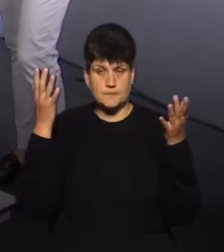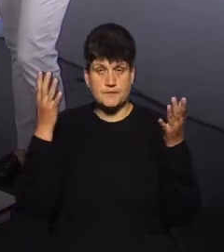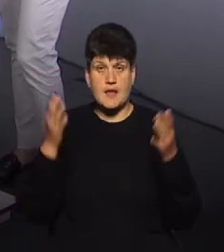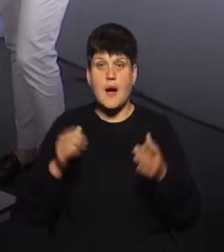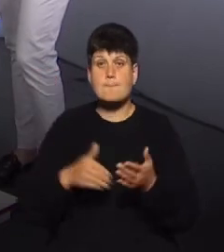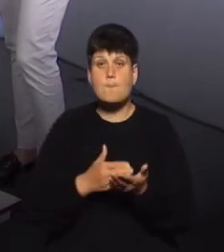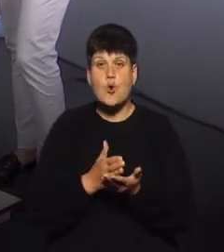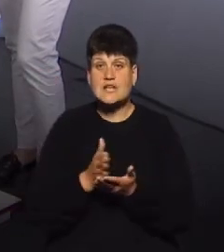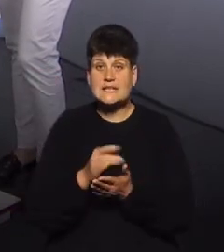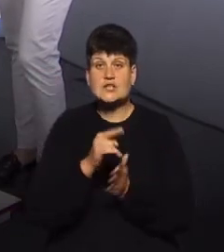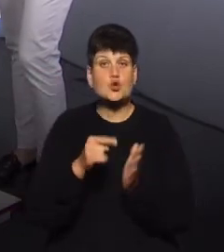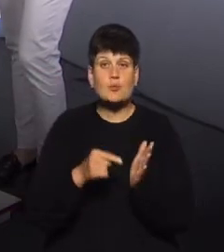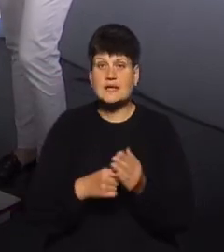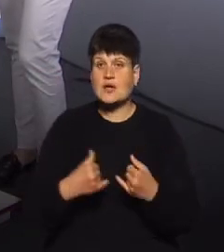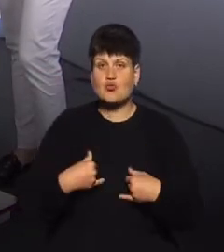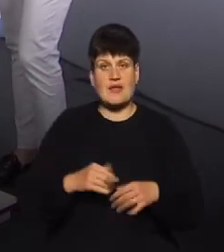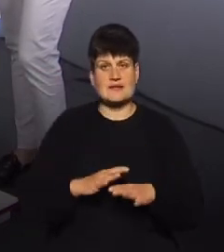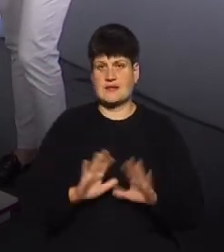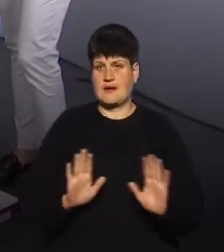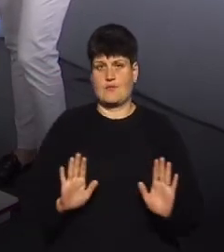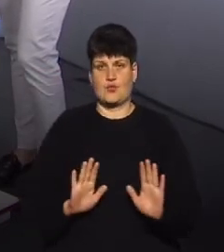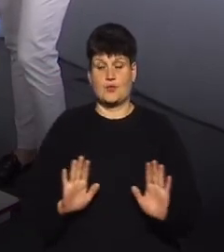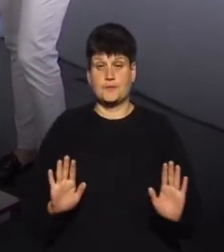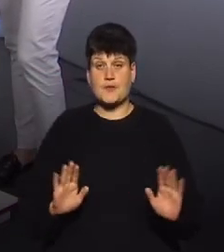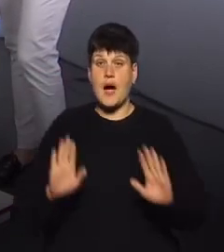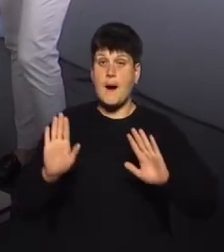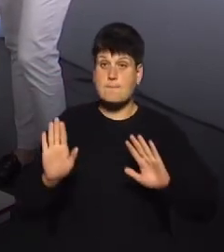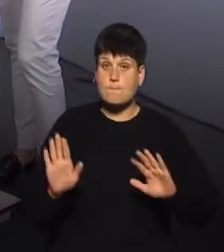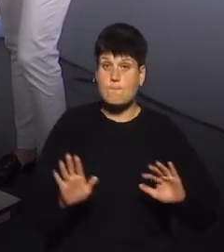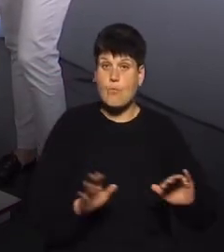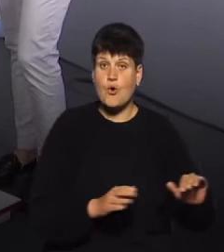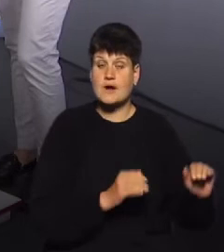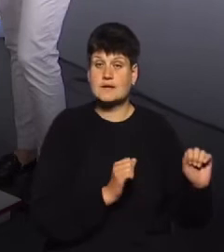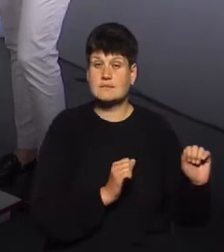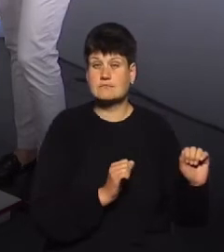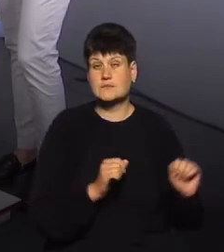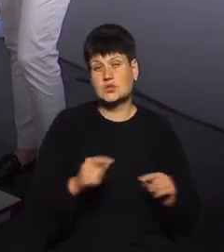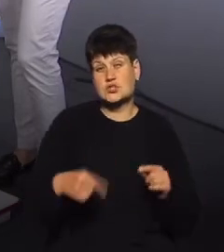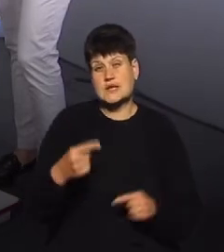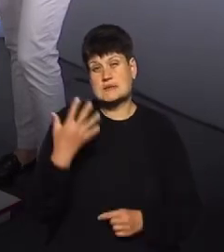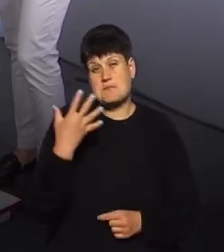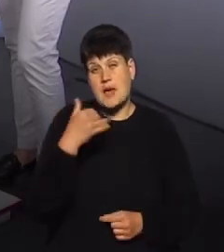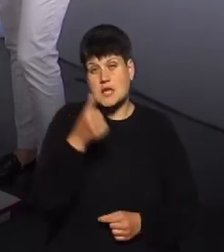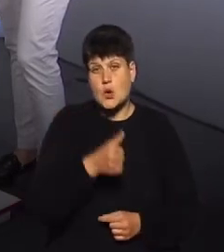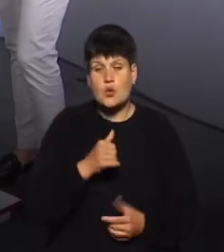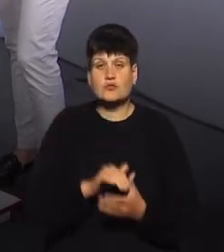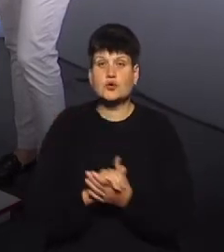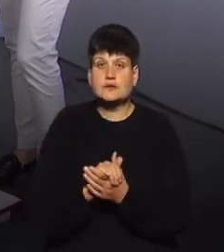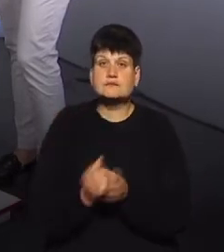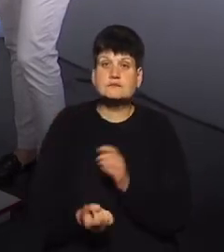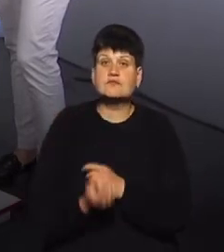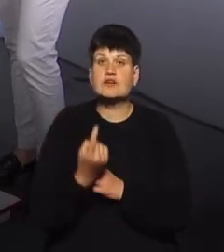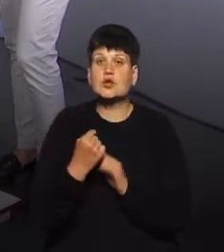питання в нас не було. Угу. Аж потім, через років 5, товариство поставило питання і